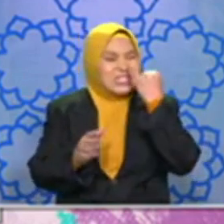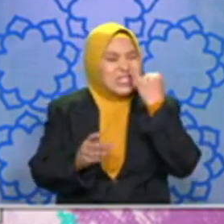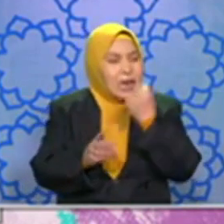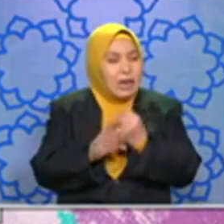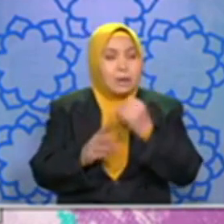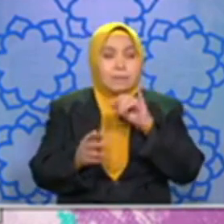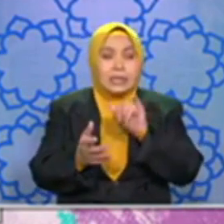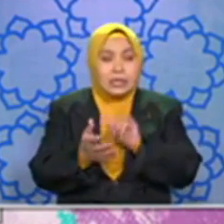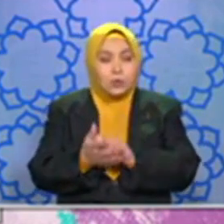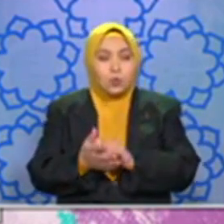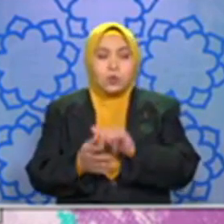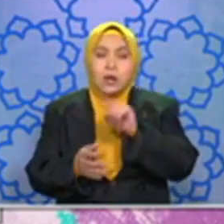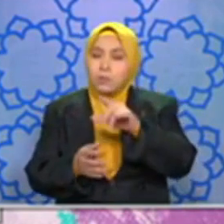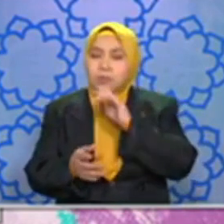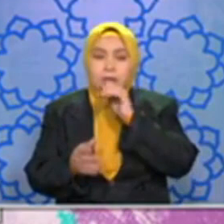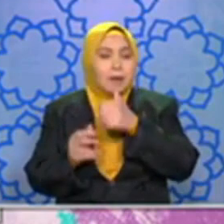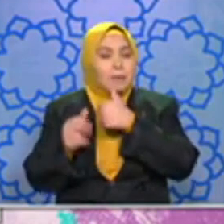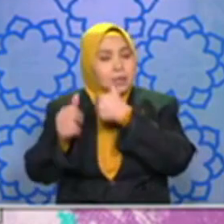إن